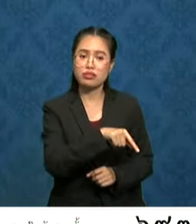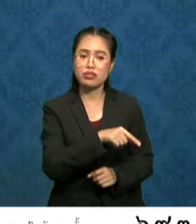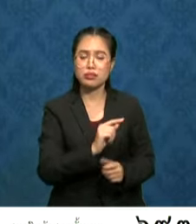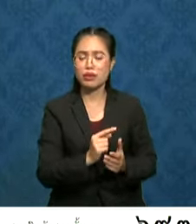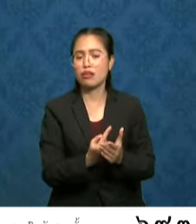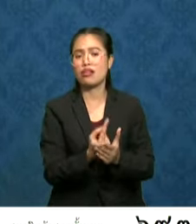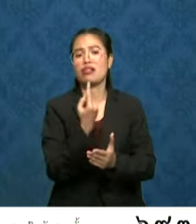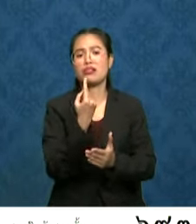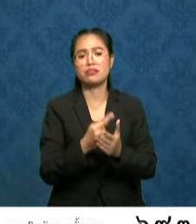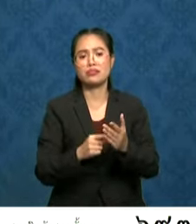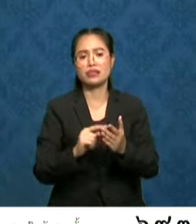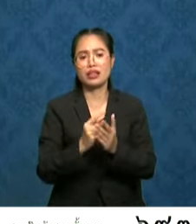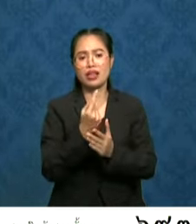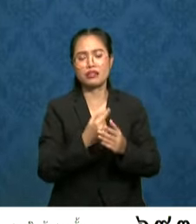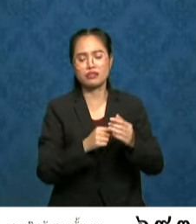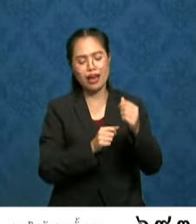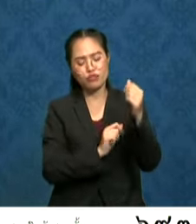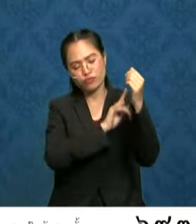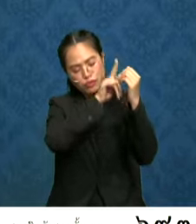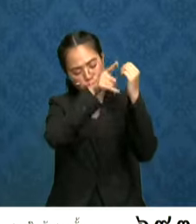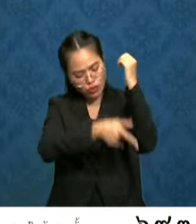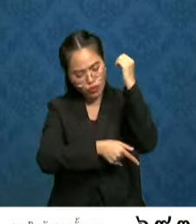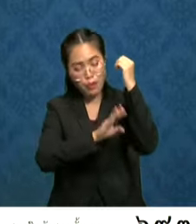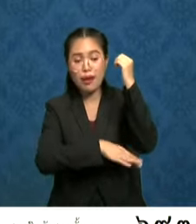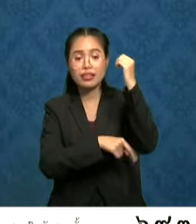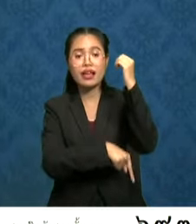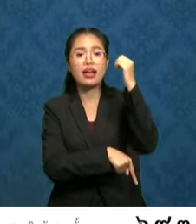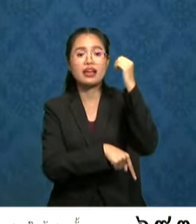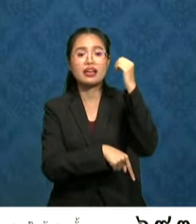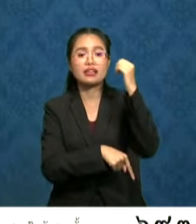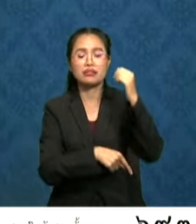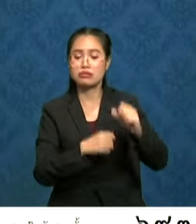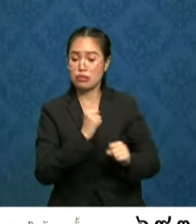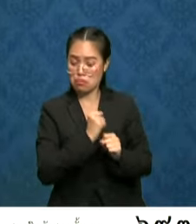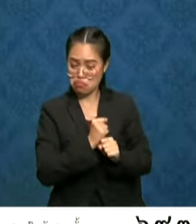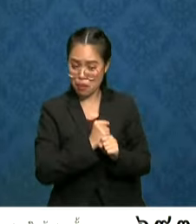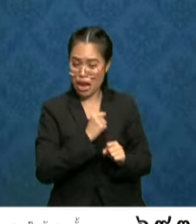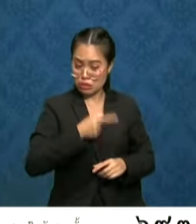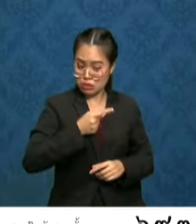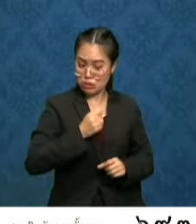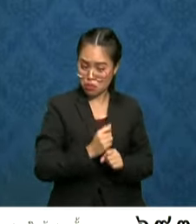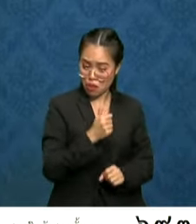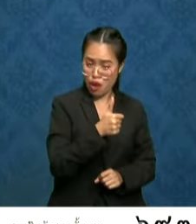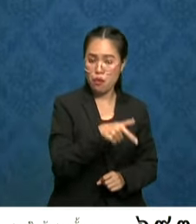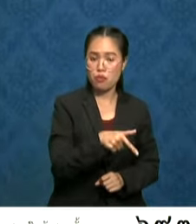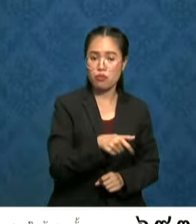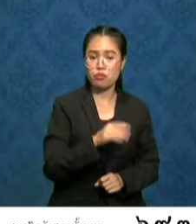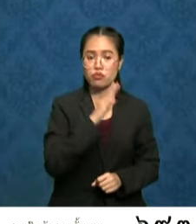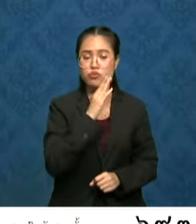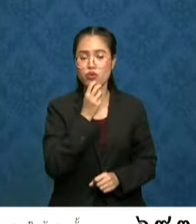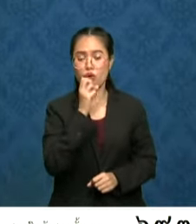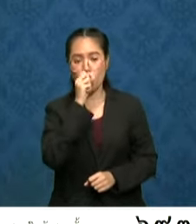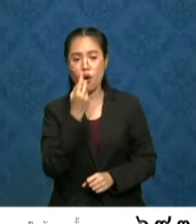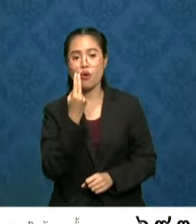คนแรกๆนะคะที่ที่ได้ลงไปที่ 3จังหวัดชายแดนใต้แต่ว่ามันเคมได้จริงๆหรอคะเดินหน้า Cloud First